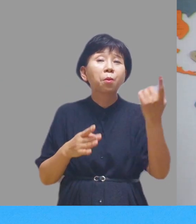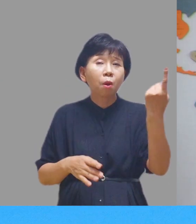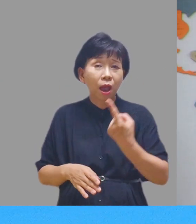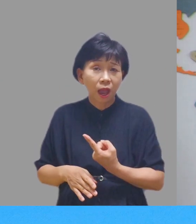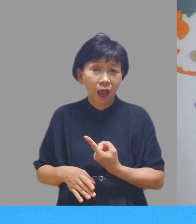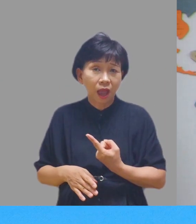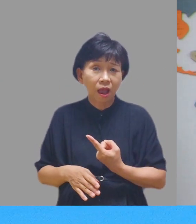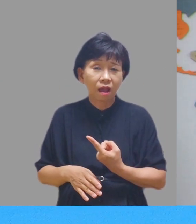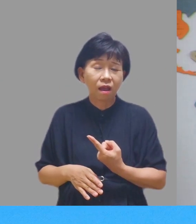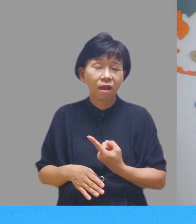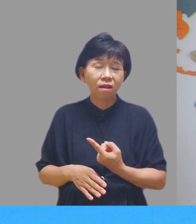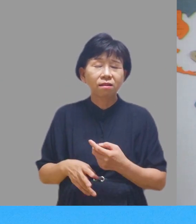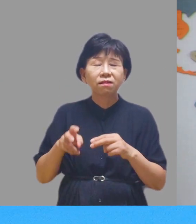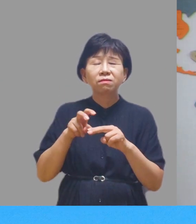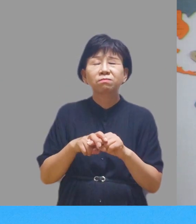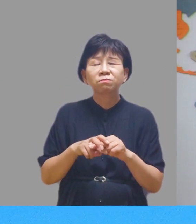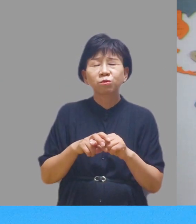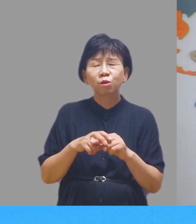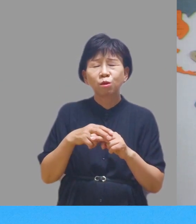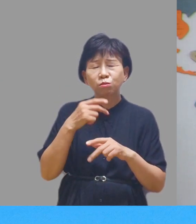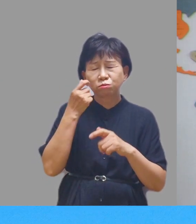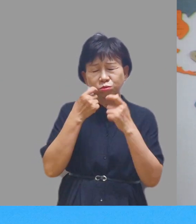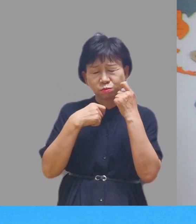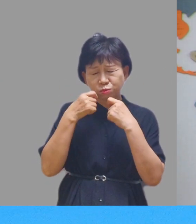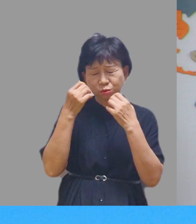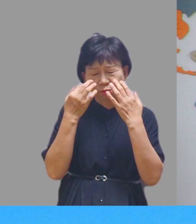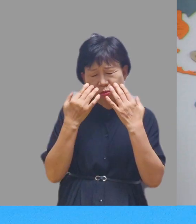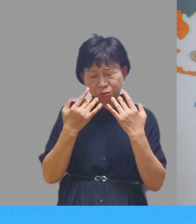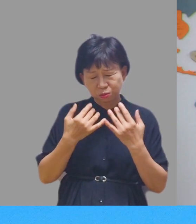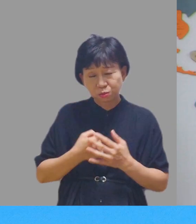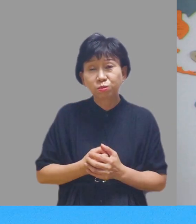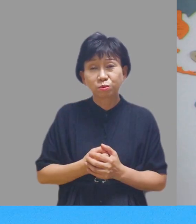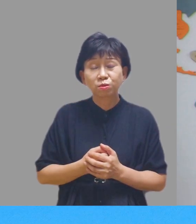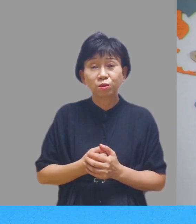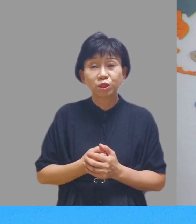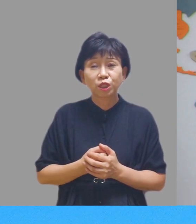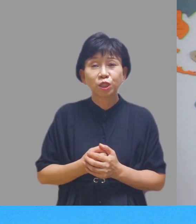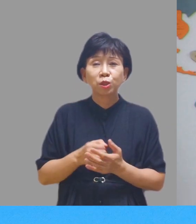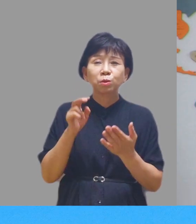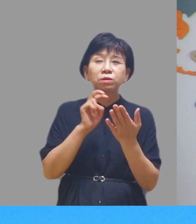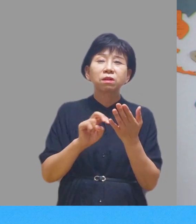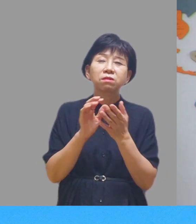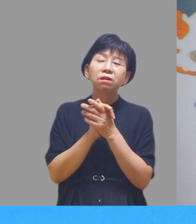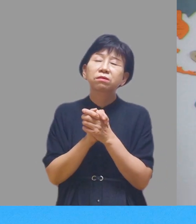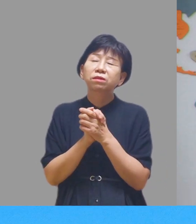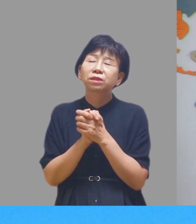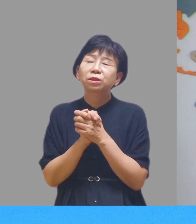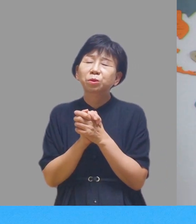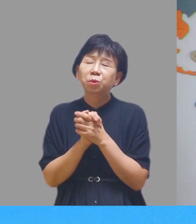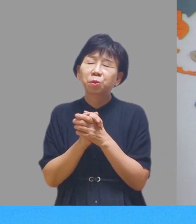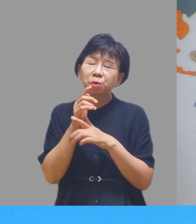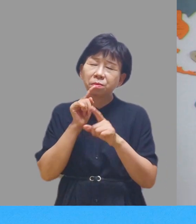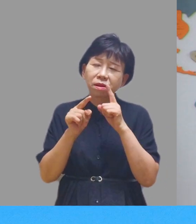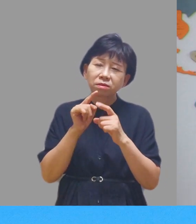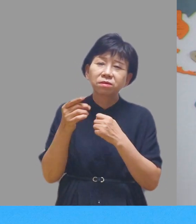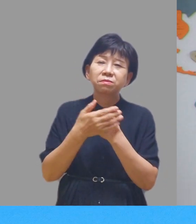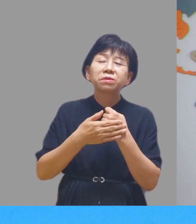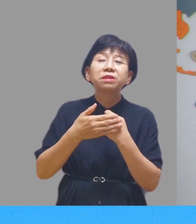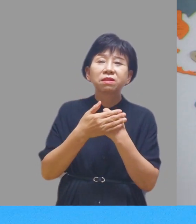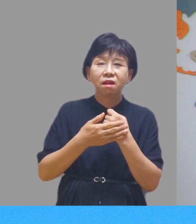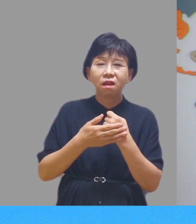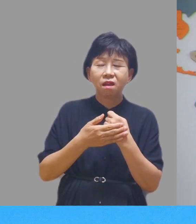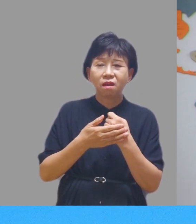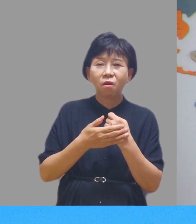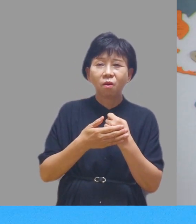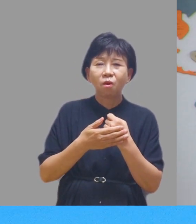나오자마자 눈물부터 흘리는 사람들이 있습니다. 나오자마자 그 찬양과 기도와 그 말씀에 은혜를 받는